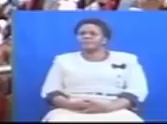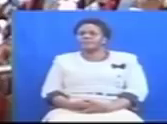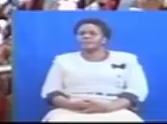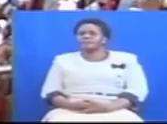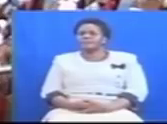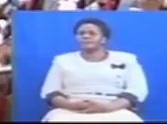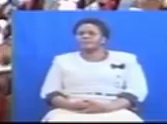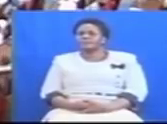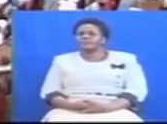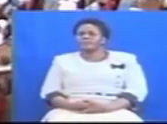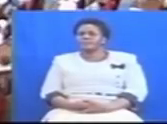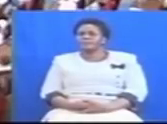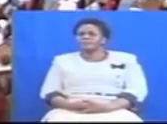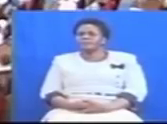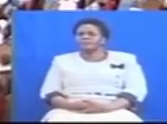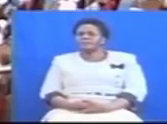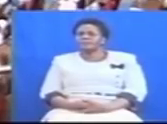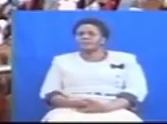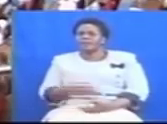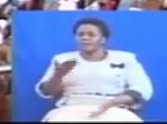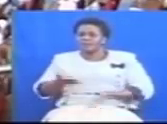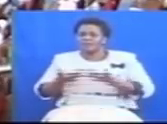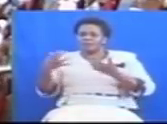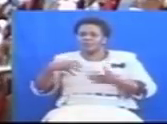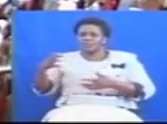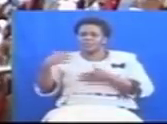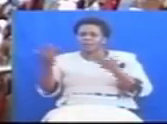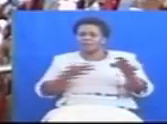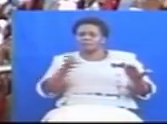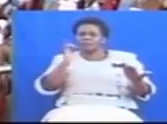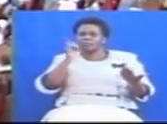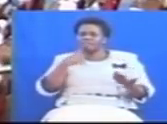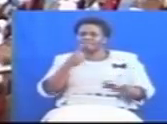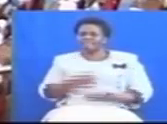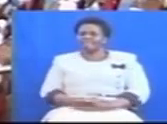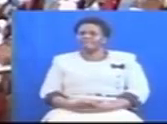Mheshimiwa naibu waziri nishati, majibu.